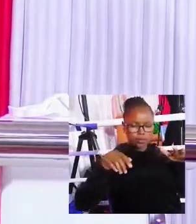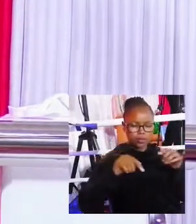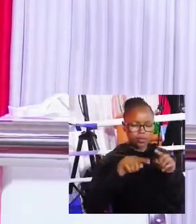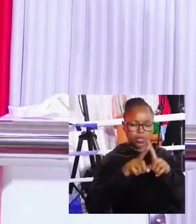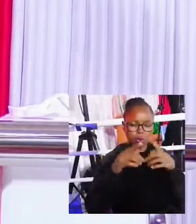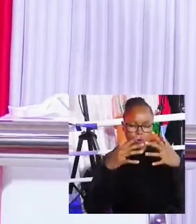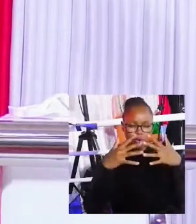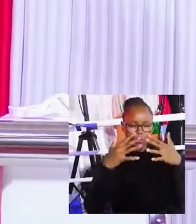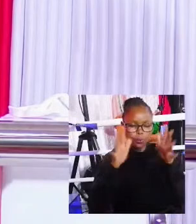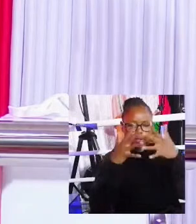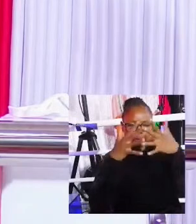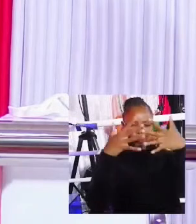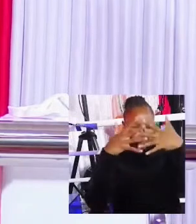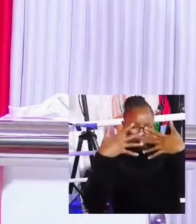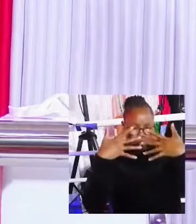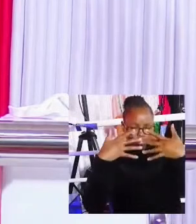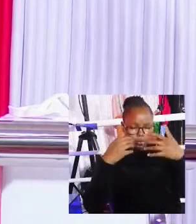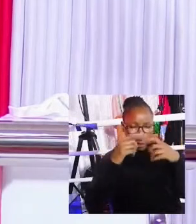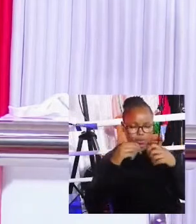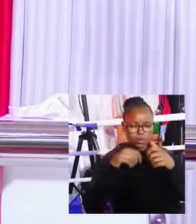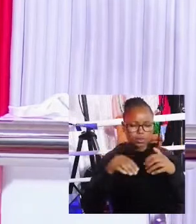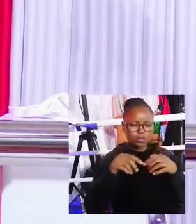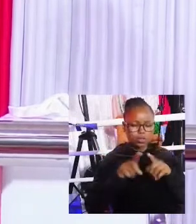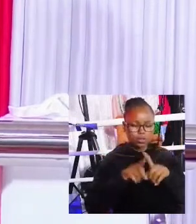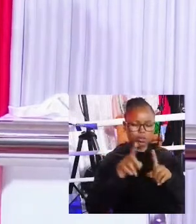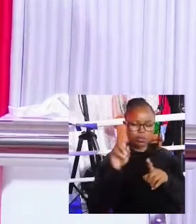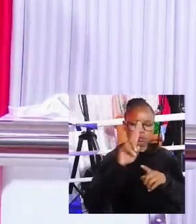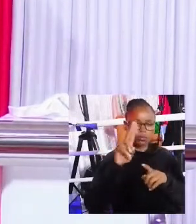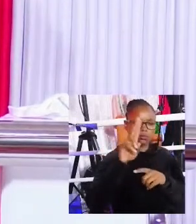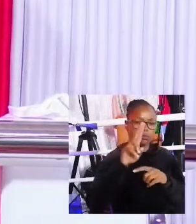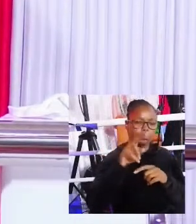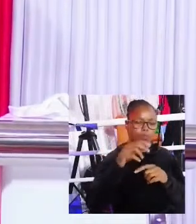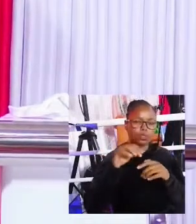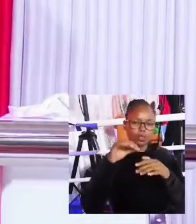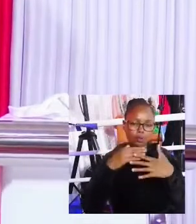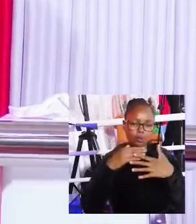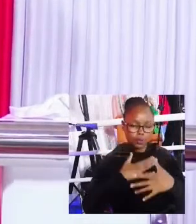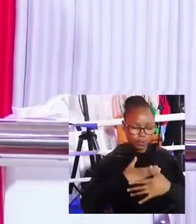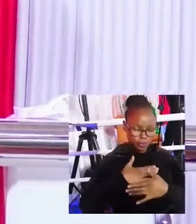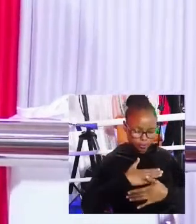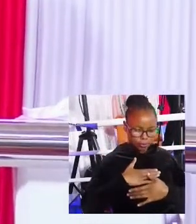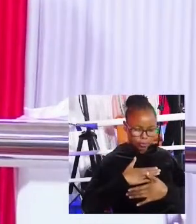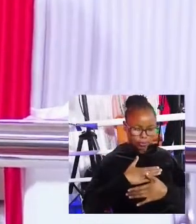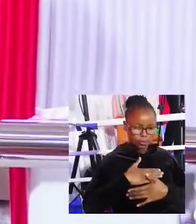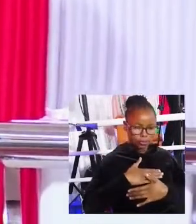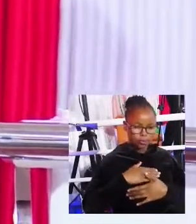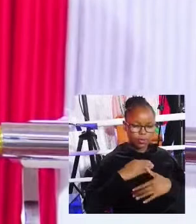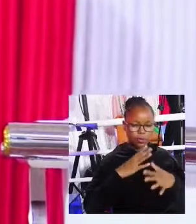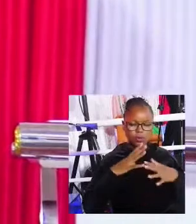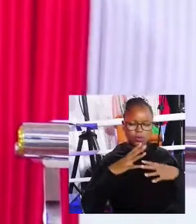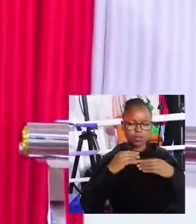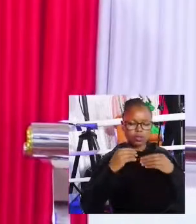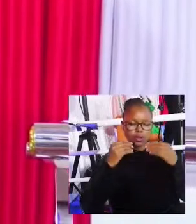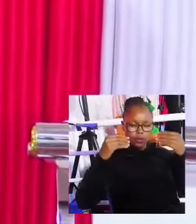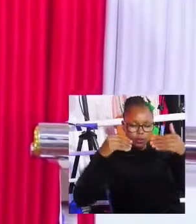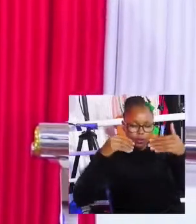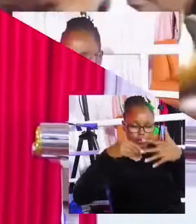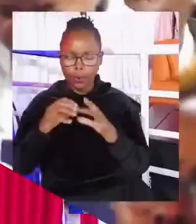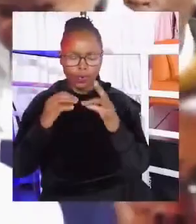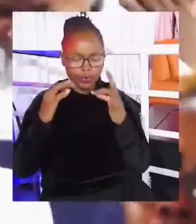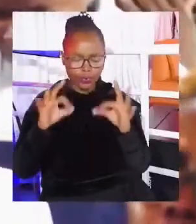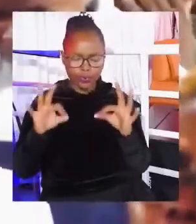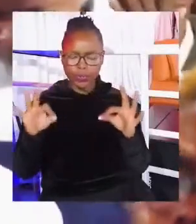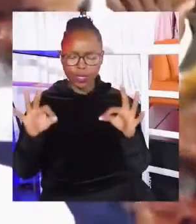matuine Ara guoko gwaku Era Ngai ndagũthaitha Njĩkĩrĩra fedha Njĩkĩrĩra